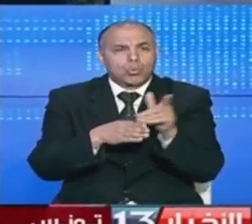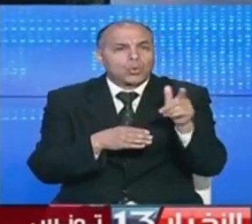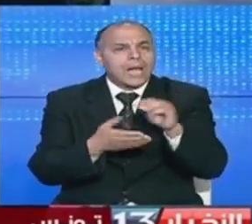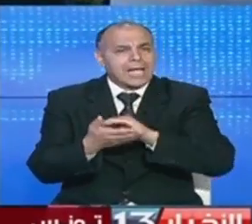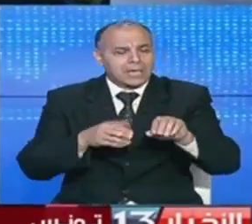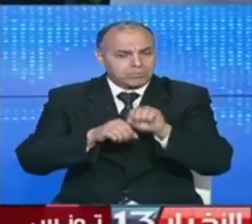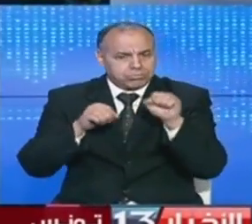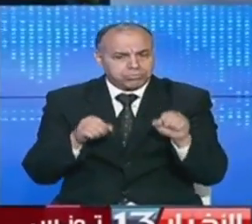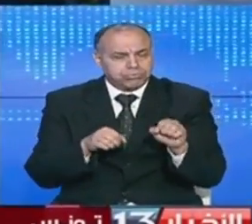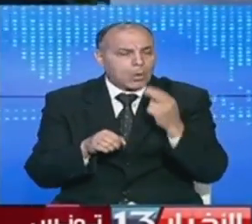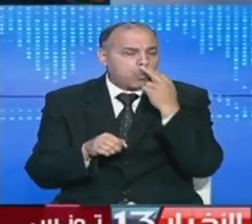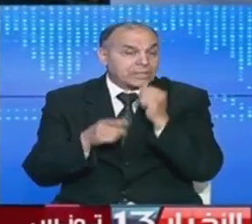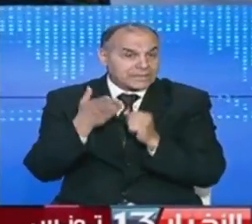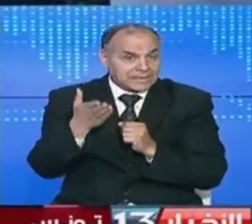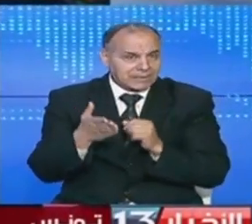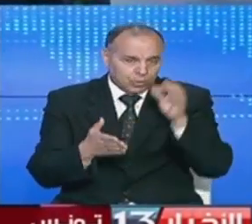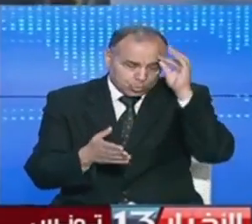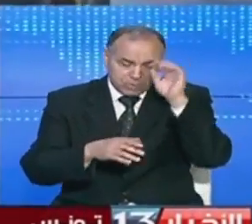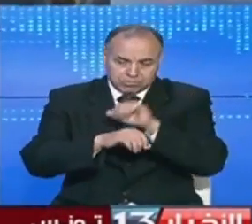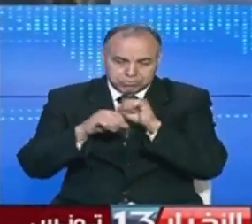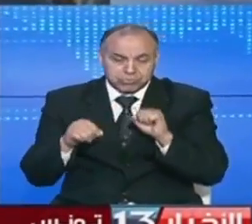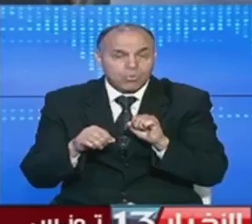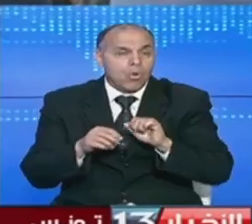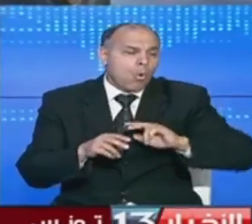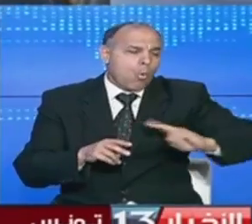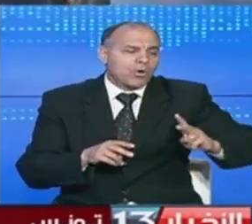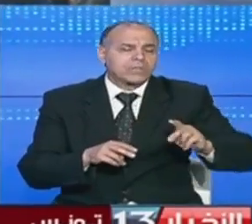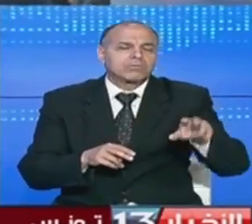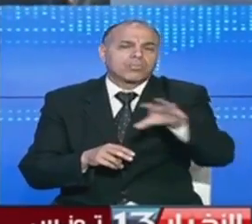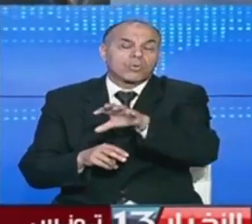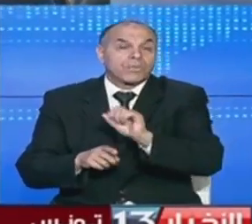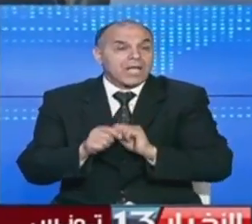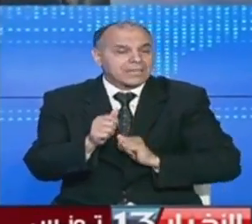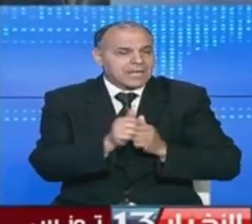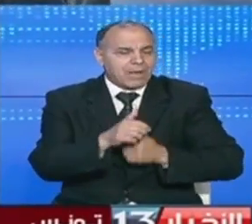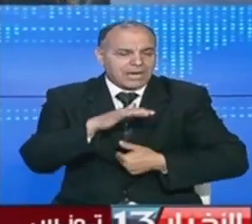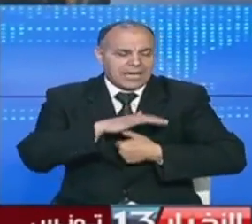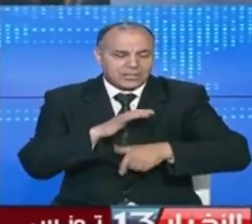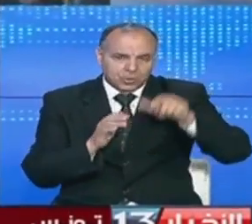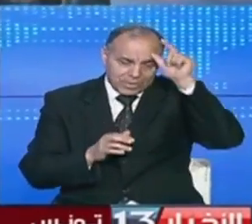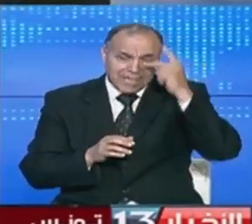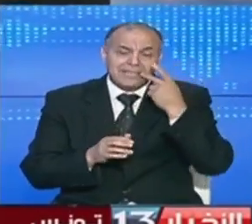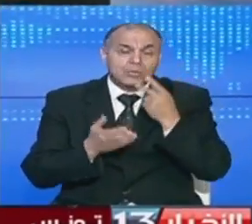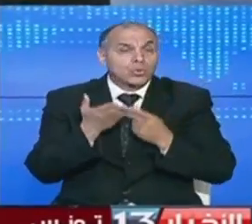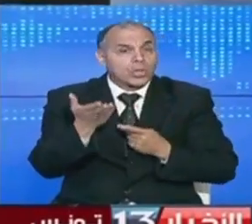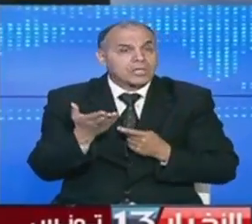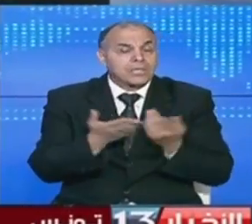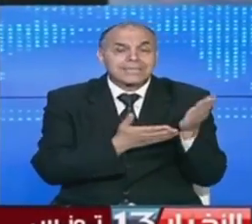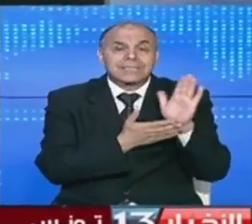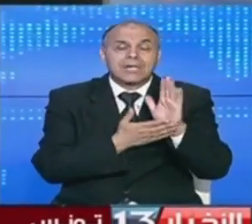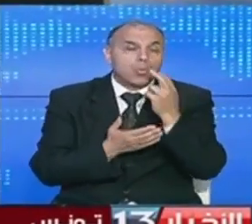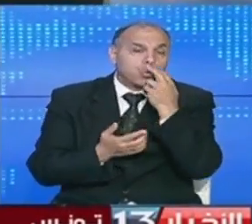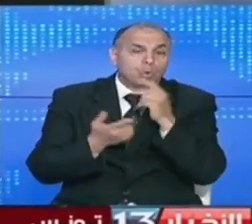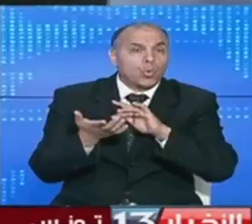الإدارة العامة لوحدات التدخل في تونس الكبرى ومختلف الجهات، تابع رئيس الجمهورية قيس سعيد استعراضا